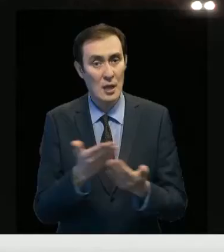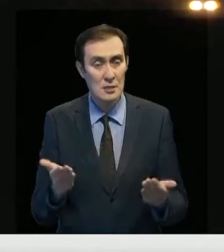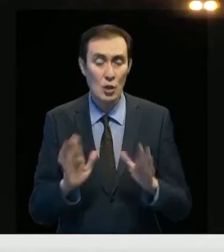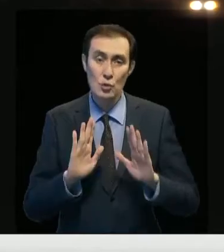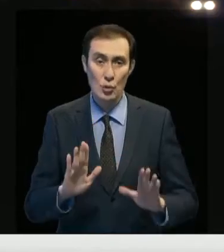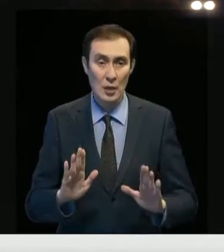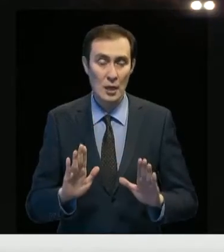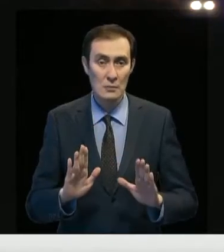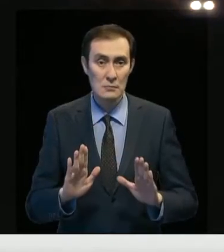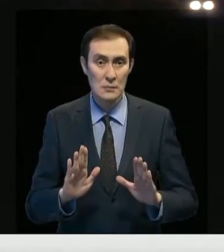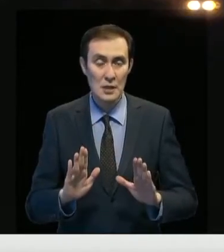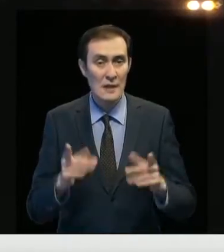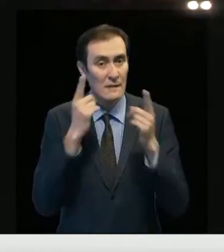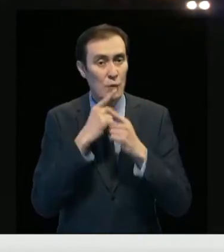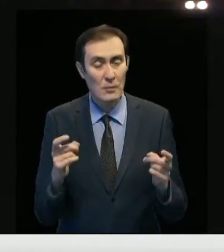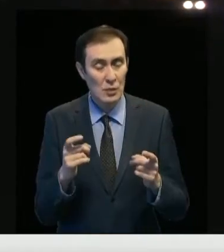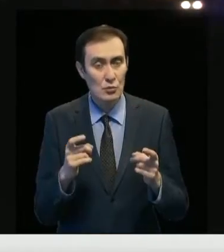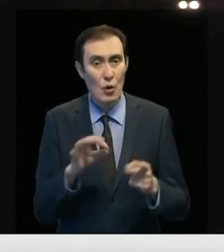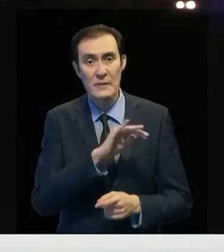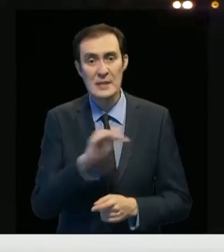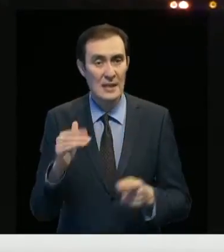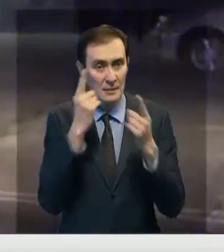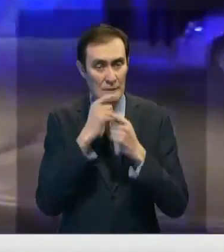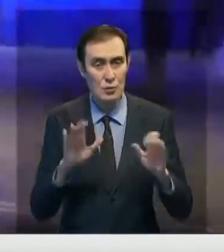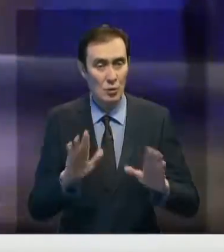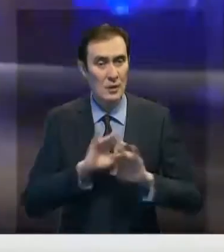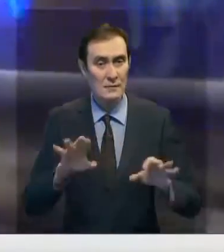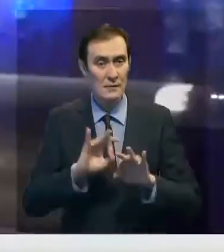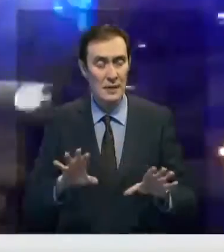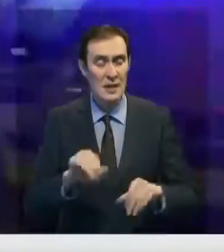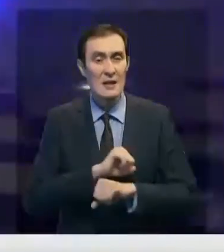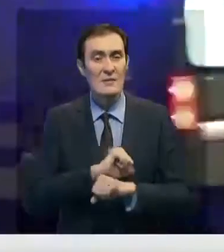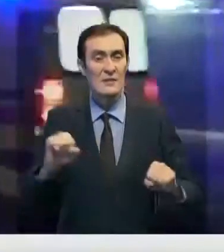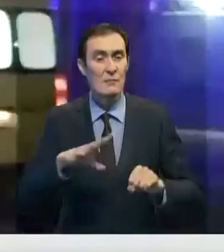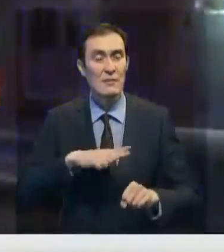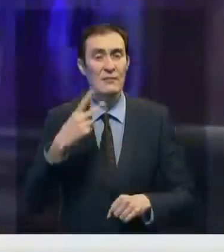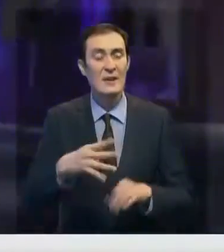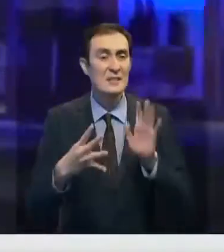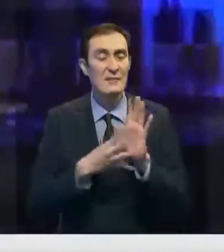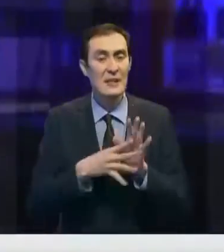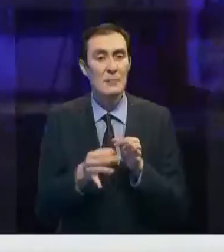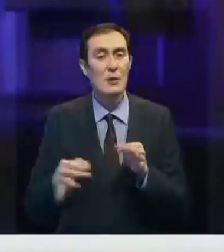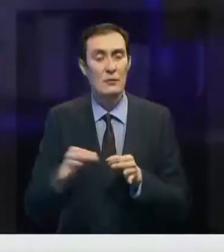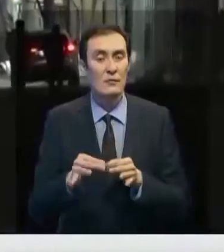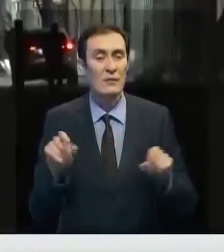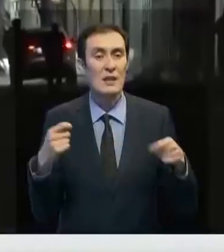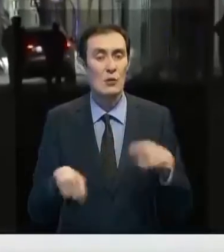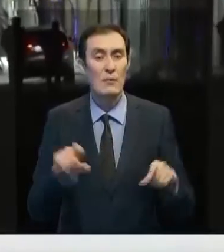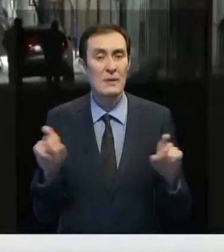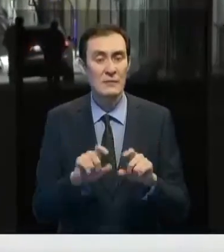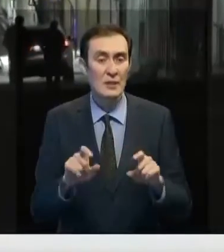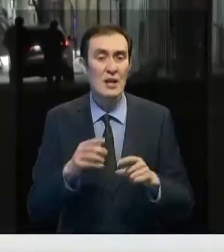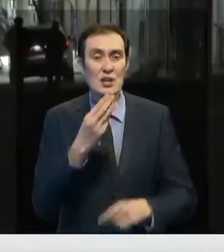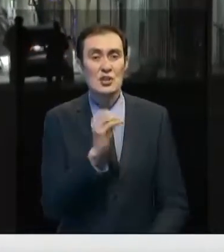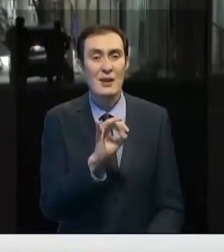только информацию получать от официальных источников. Взрыв прогремел в 29-м А микрорайоне в торгово-производственном помещении